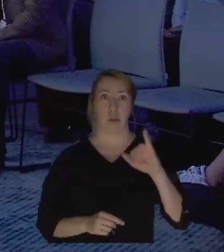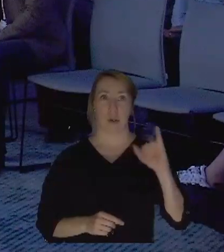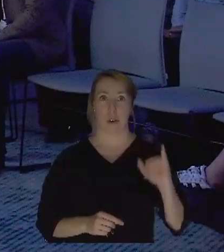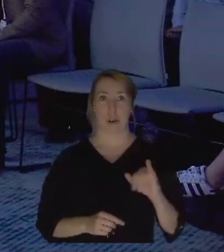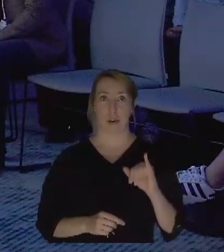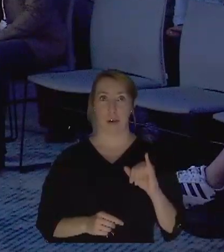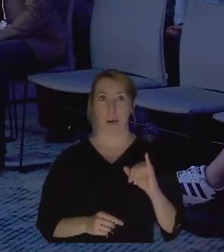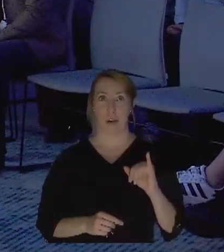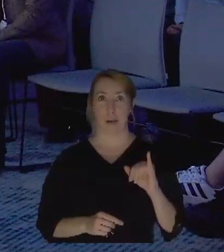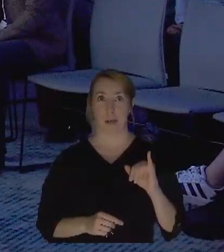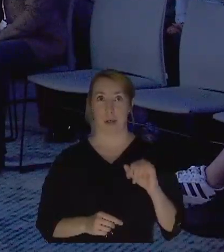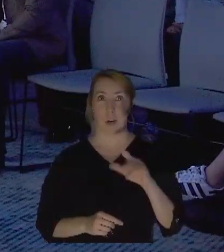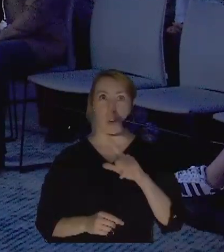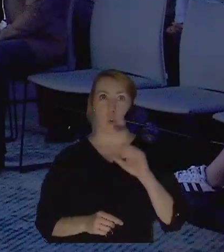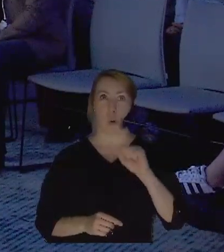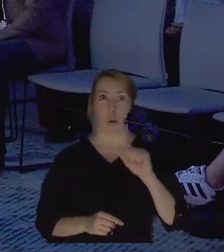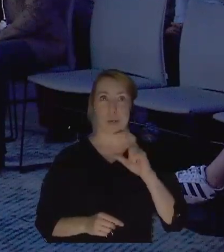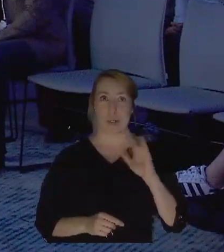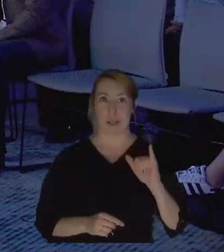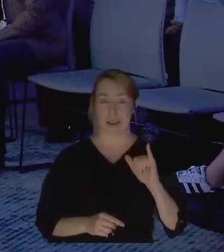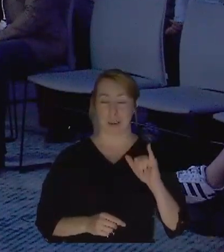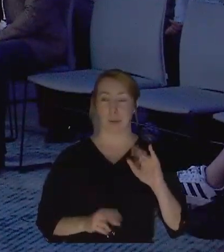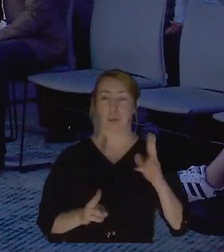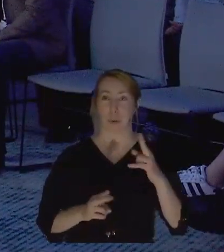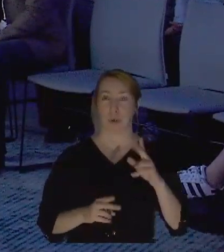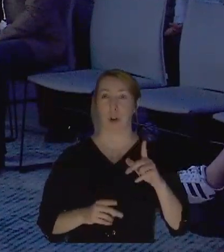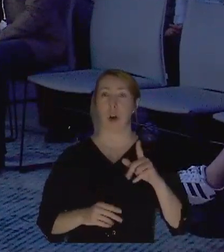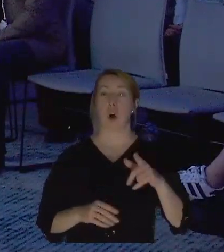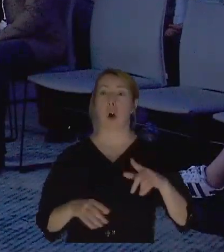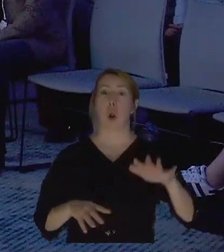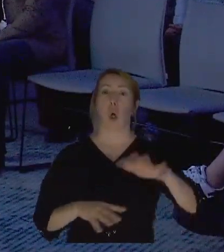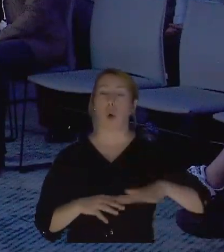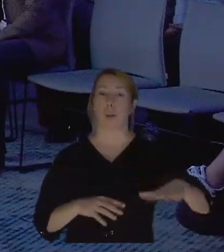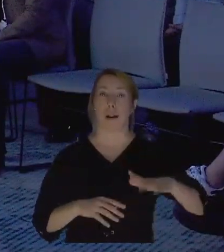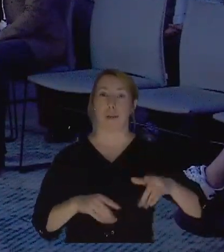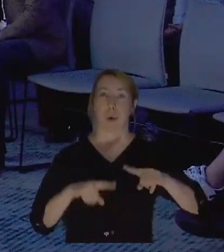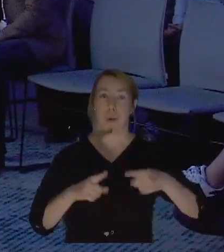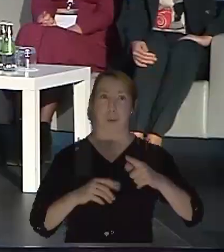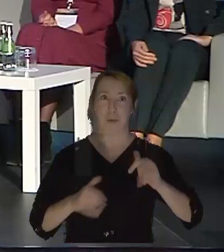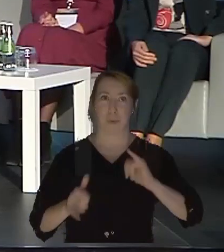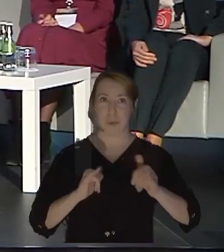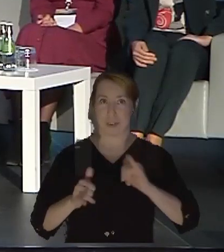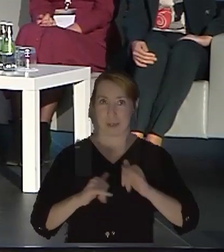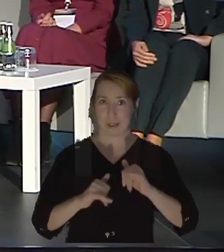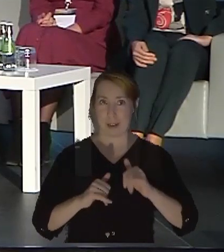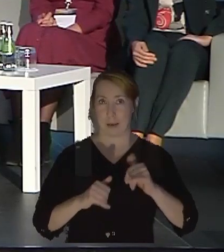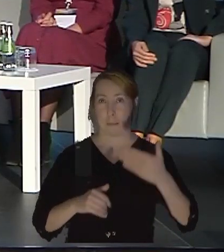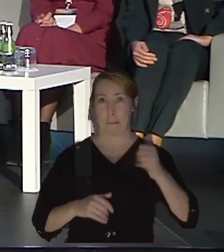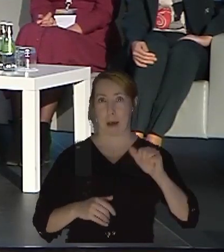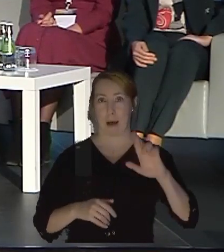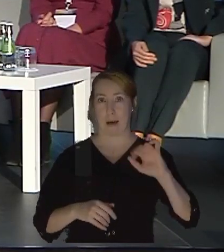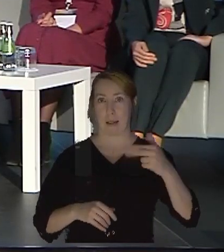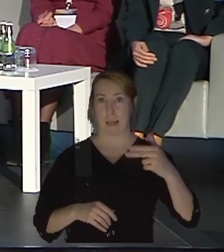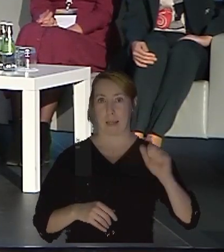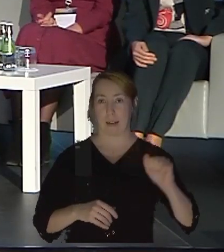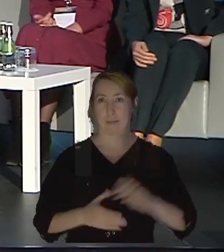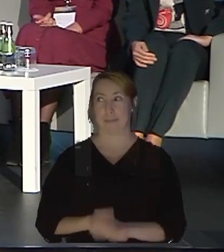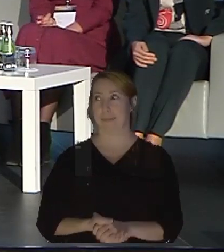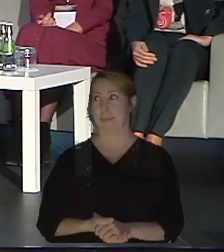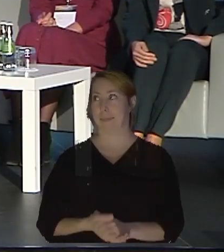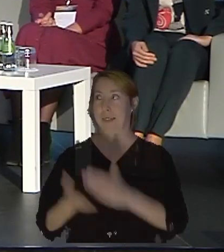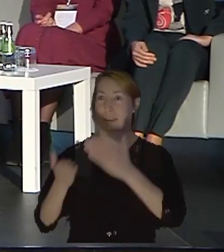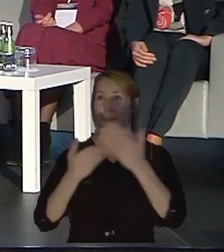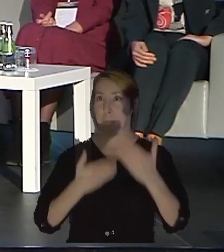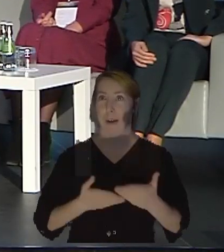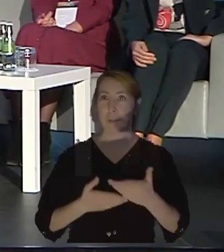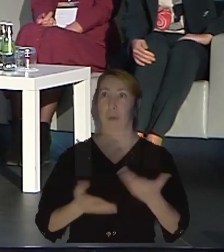zdjęciu, ale podpisał się. Andrzej Łącki, lokalna organizacja turystyczna LOT Marina. Zapraszam cię, Andrzeju. Gdzie jesteś?